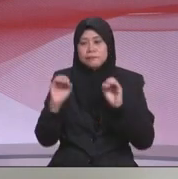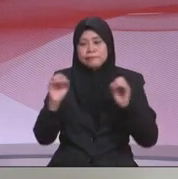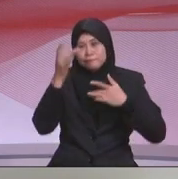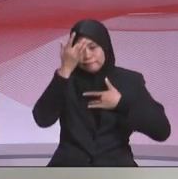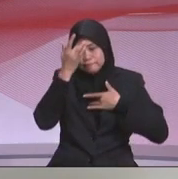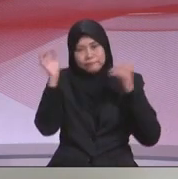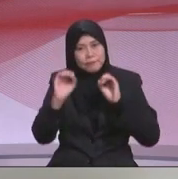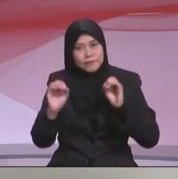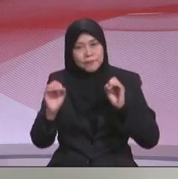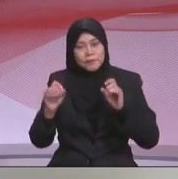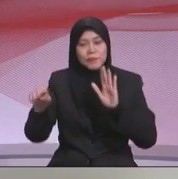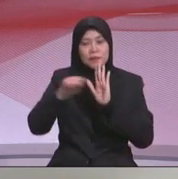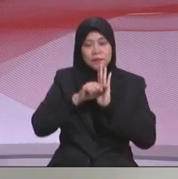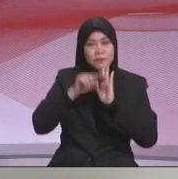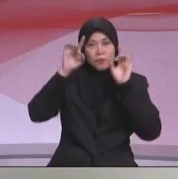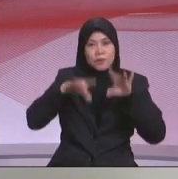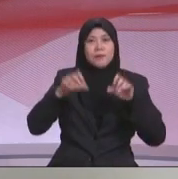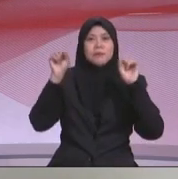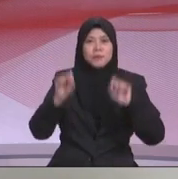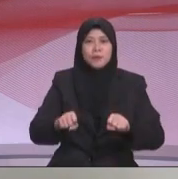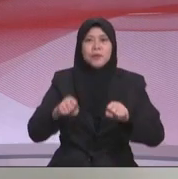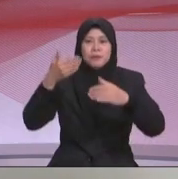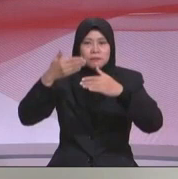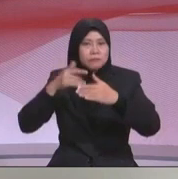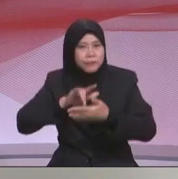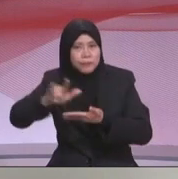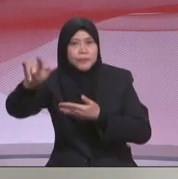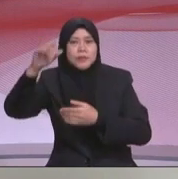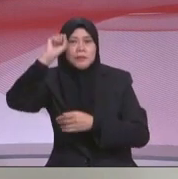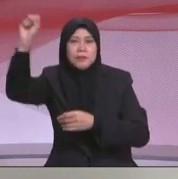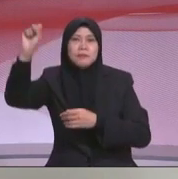dengan keputusan ujian negatif akan dibenarkan masuk ke Sabah.